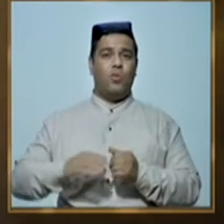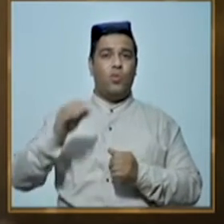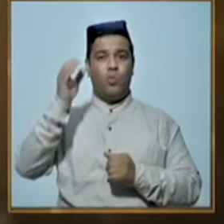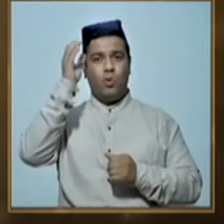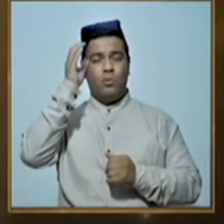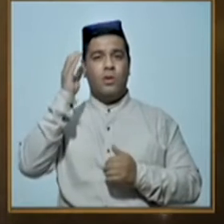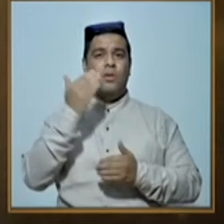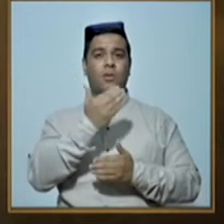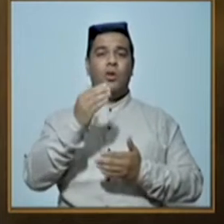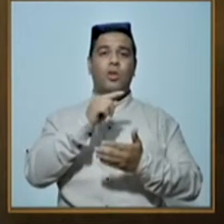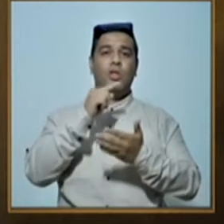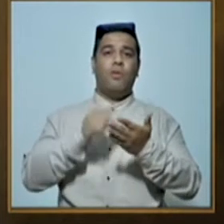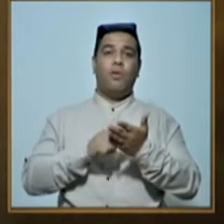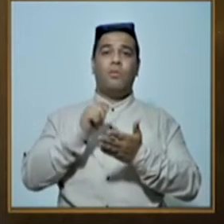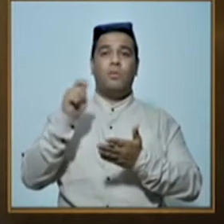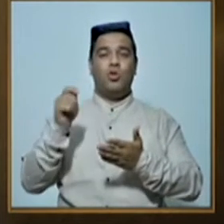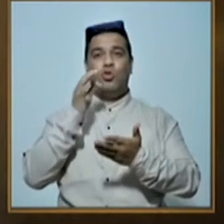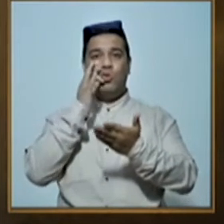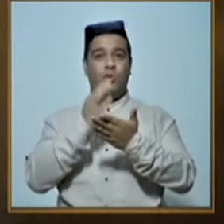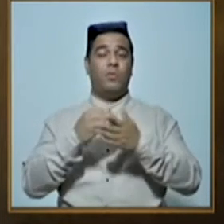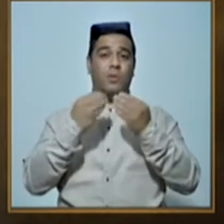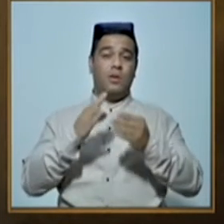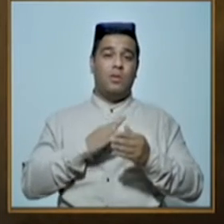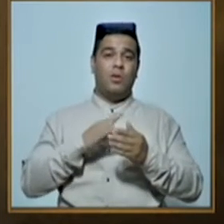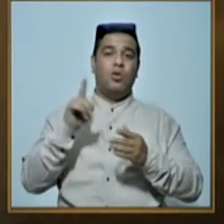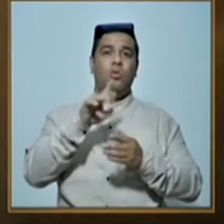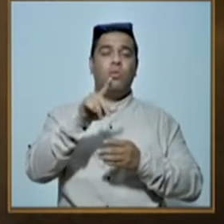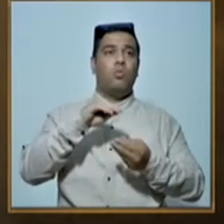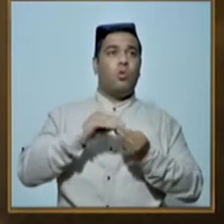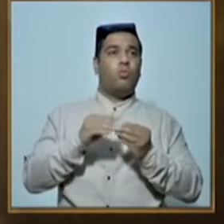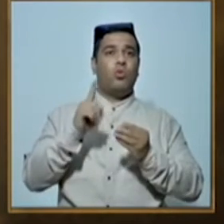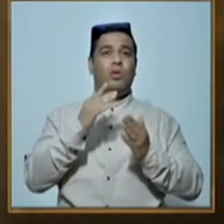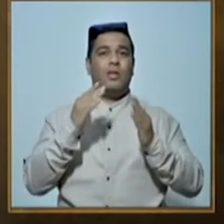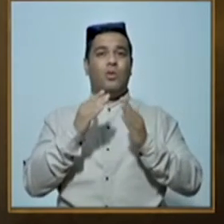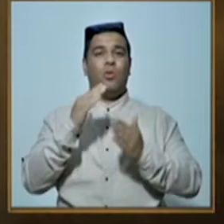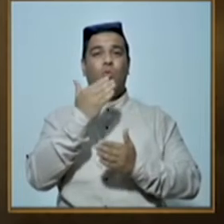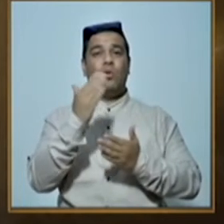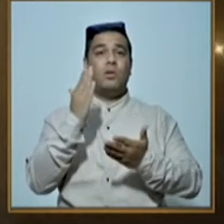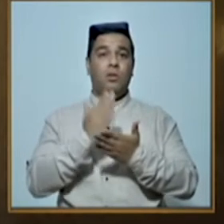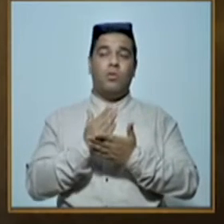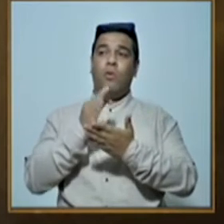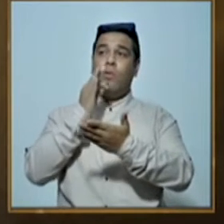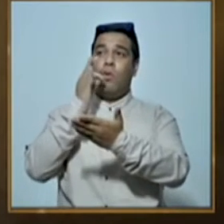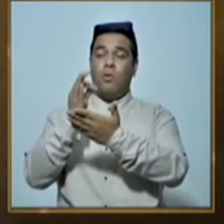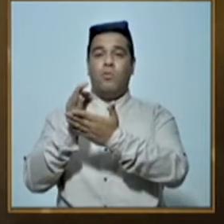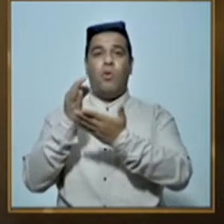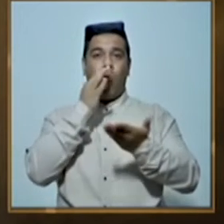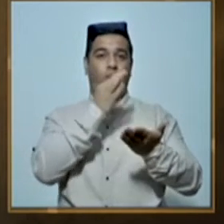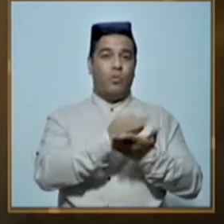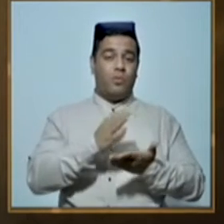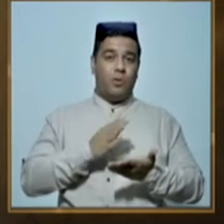Ulamolarimiz savollaringizga javoblar berdilar. Ba'zi bir yechilmay turgan masalalarni yechib berdilar va turli